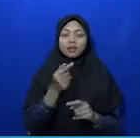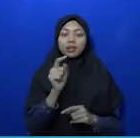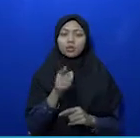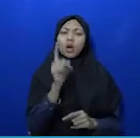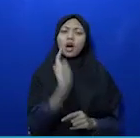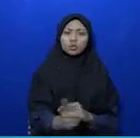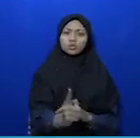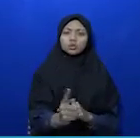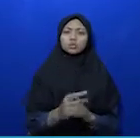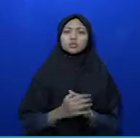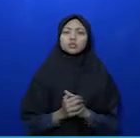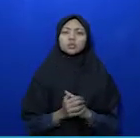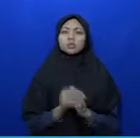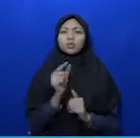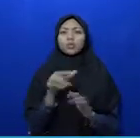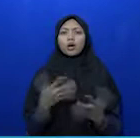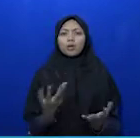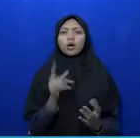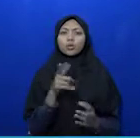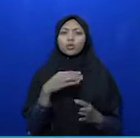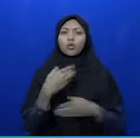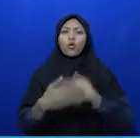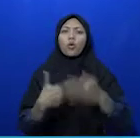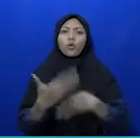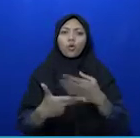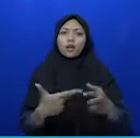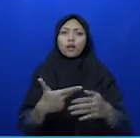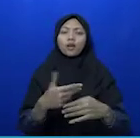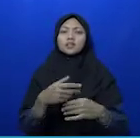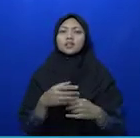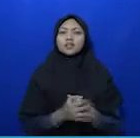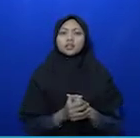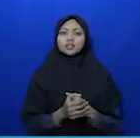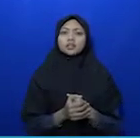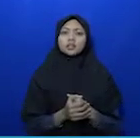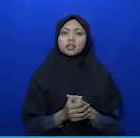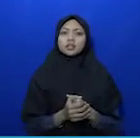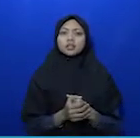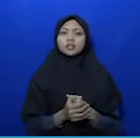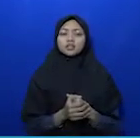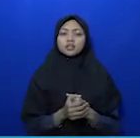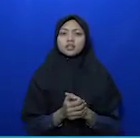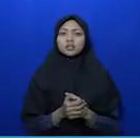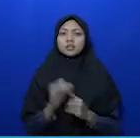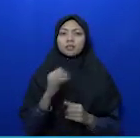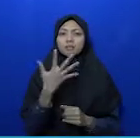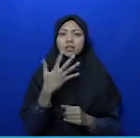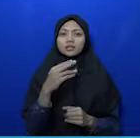Nah smelterisasi itu untuk mengolah dan memurnikan konsentrat di dalam negeri. Selama